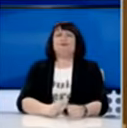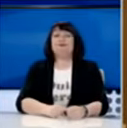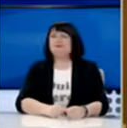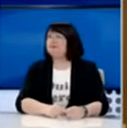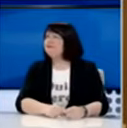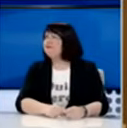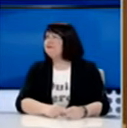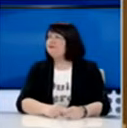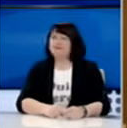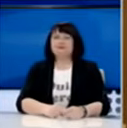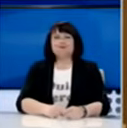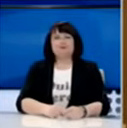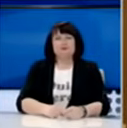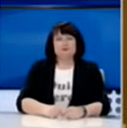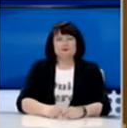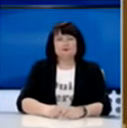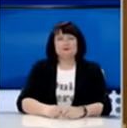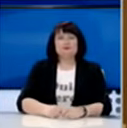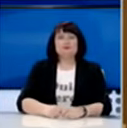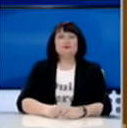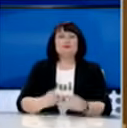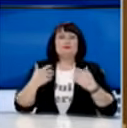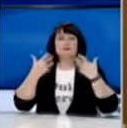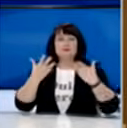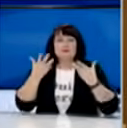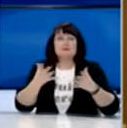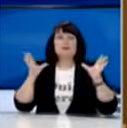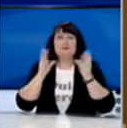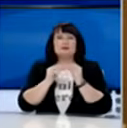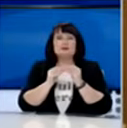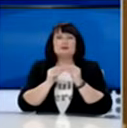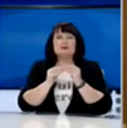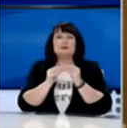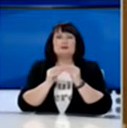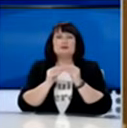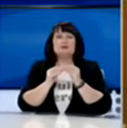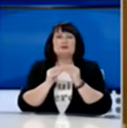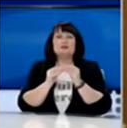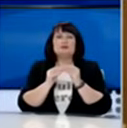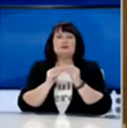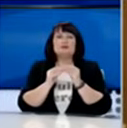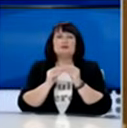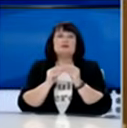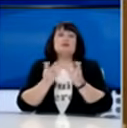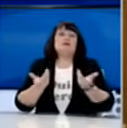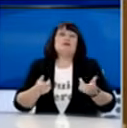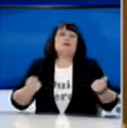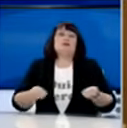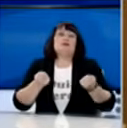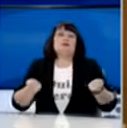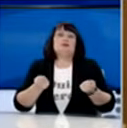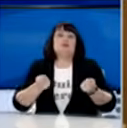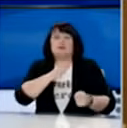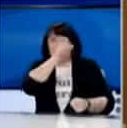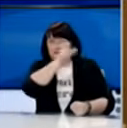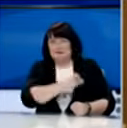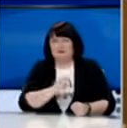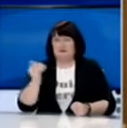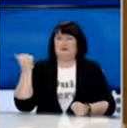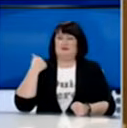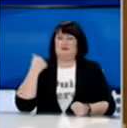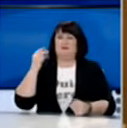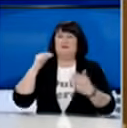Και αυτός ο απολογισμός δεν μπορεί να μην γίνεται όταν καλείτε εσείς τη